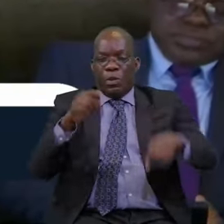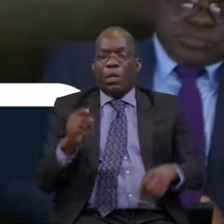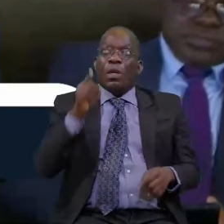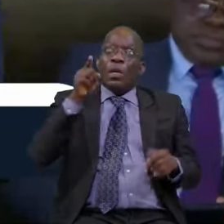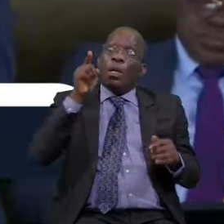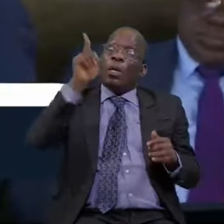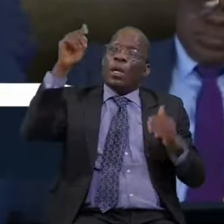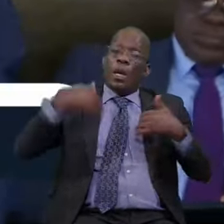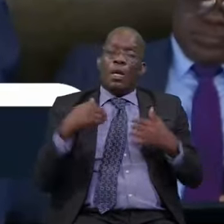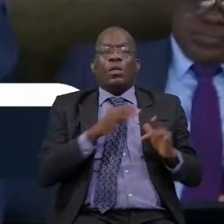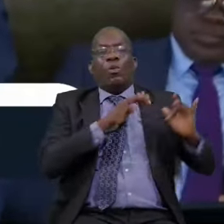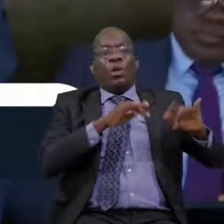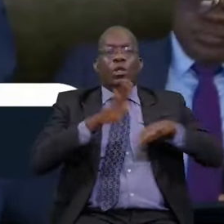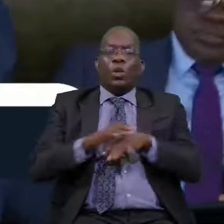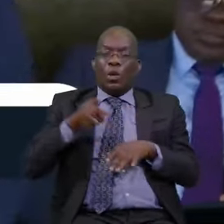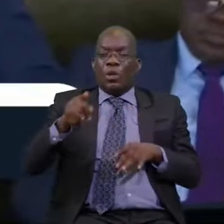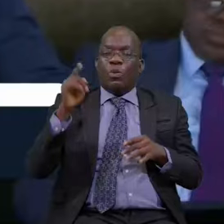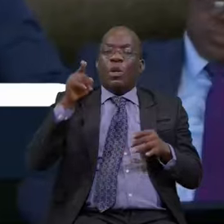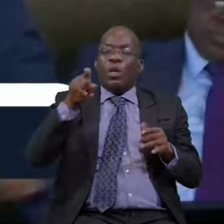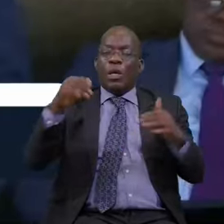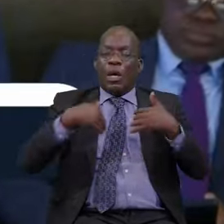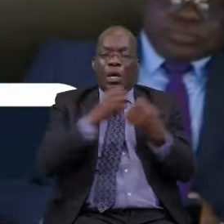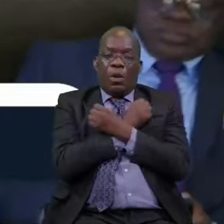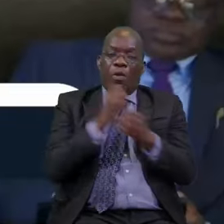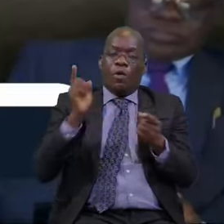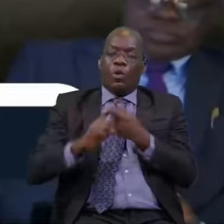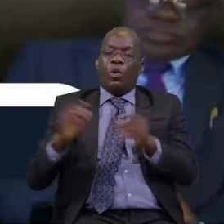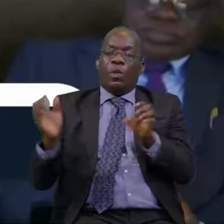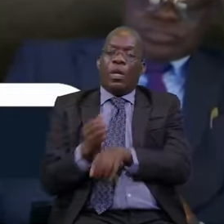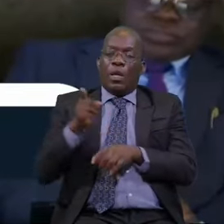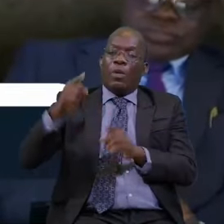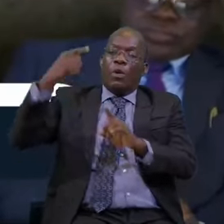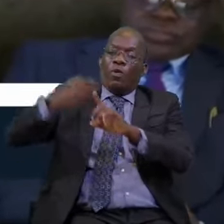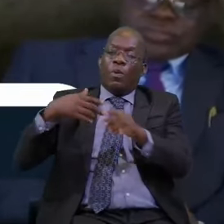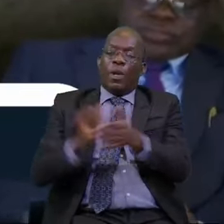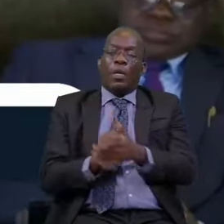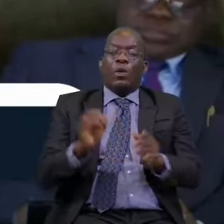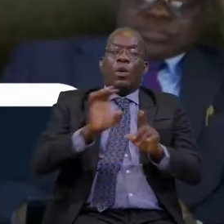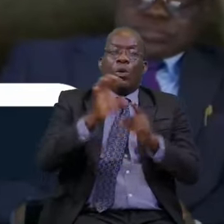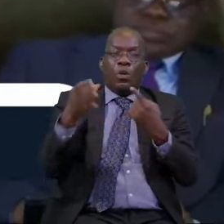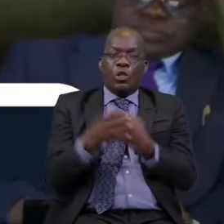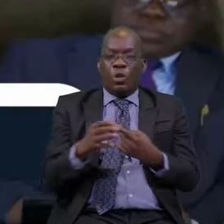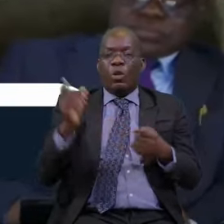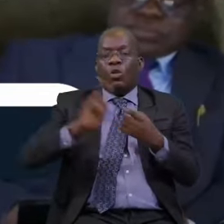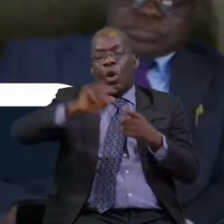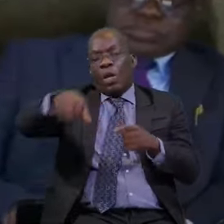il avait la sympathie de la personne là, et il veut le prendre là où il est. Alors